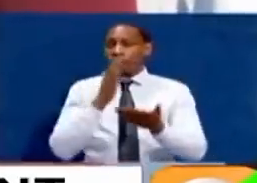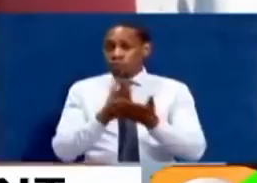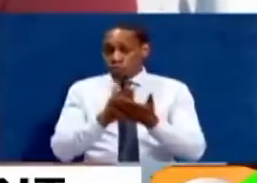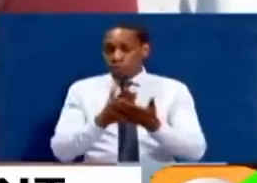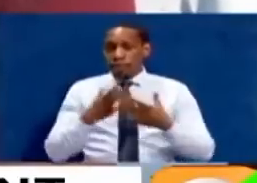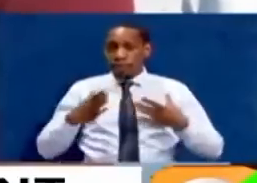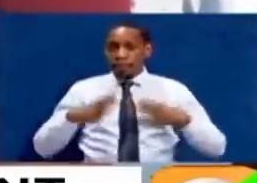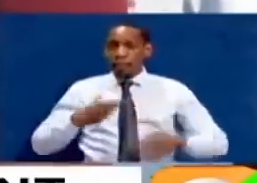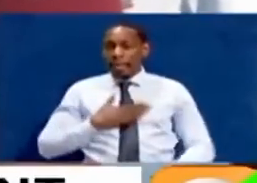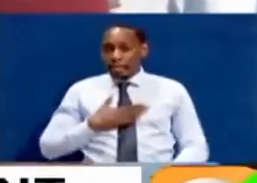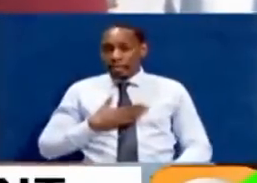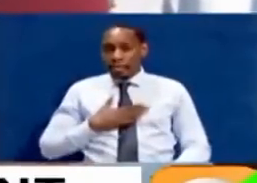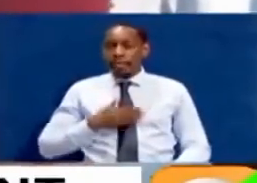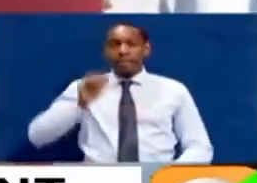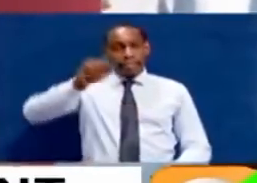hivyo wenzangu?